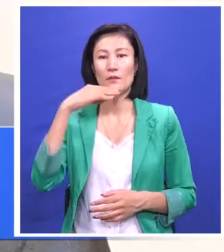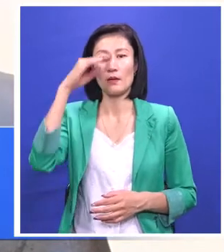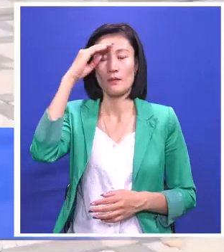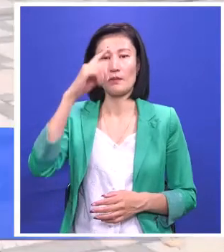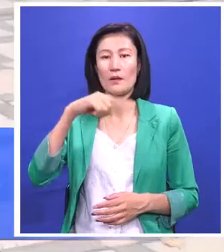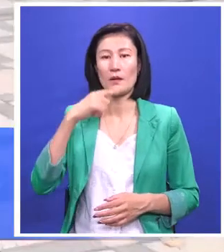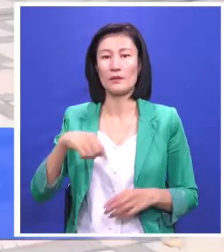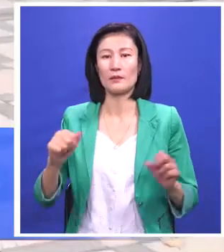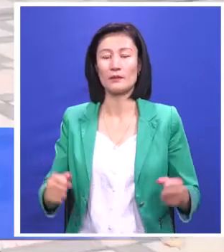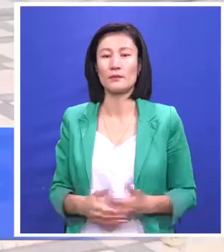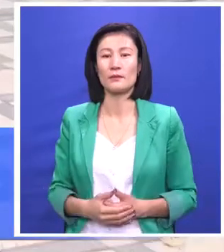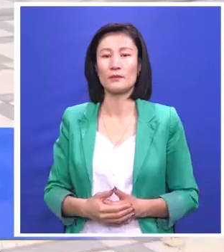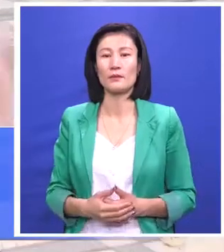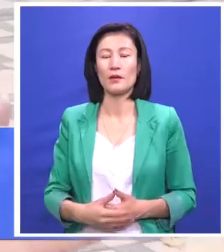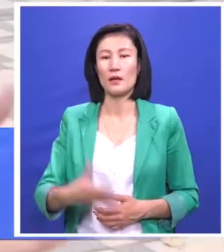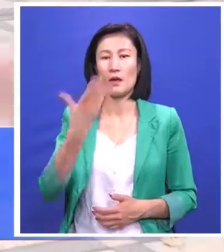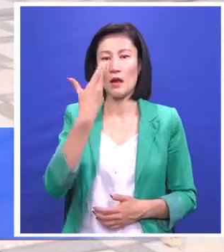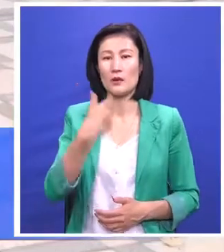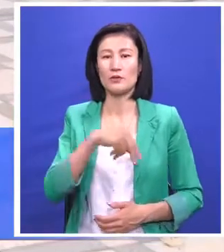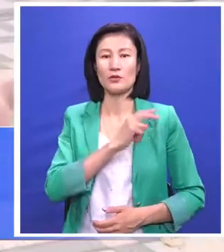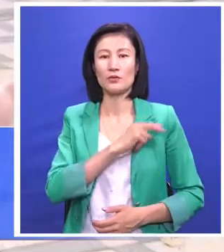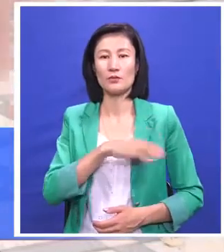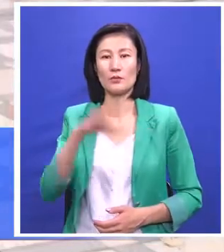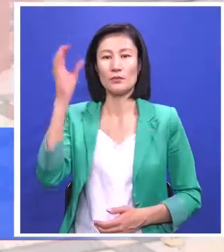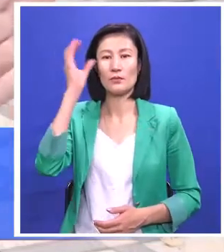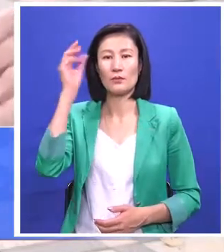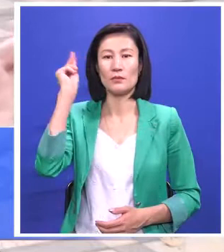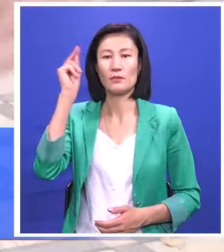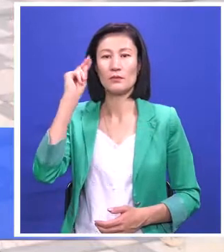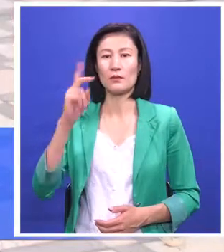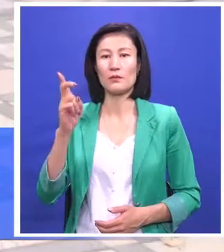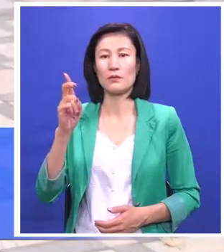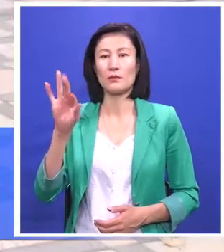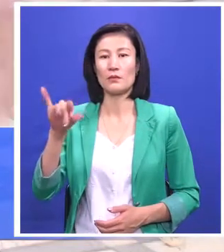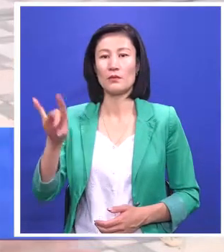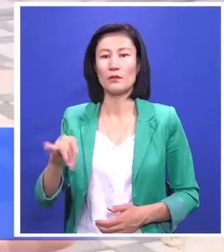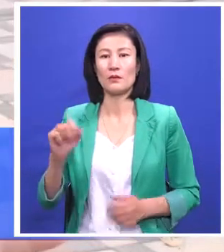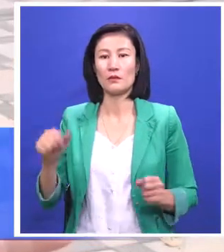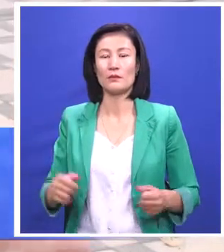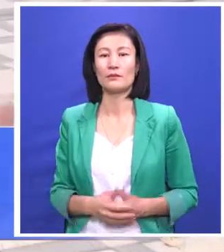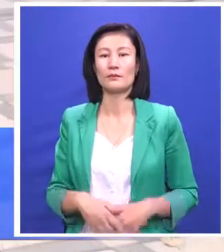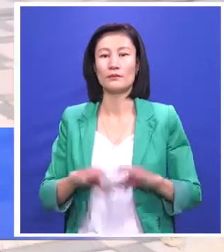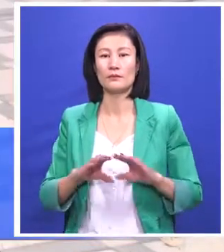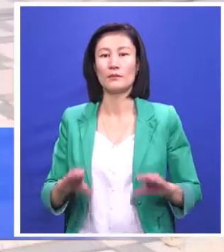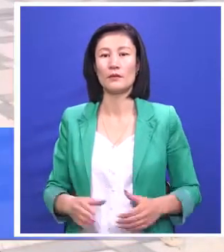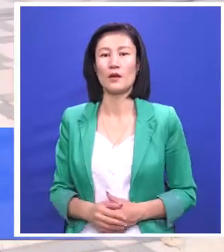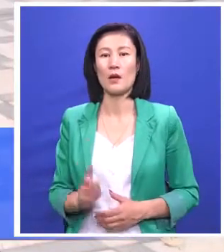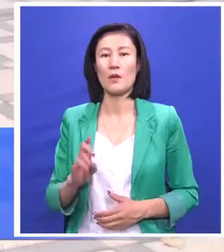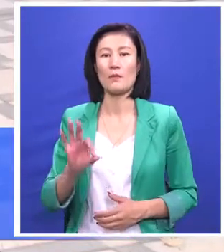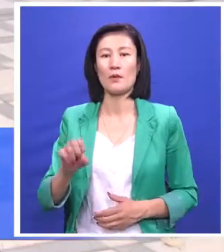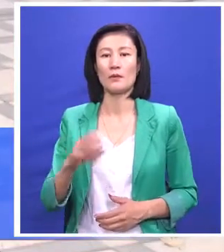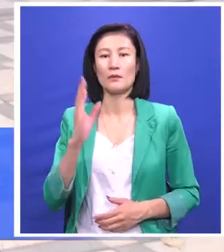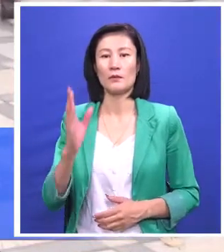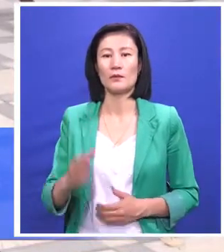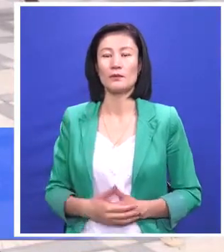айтқан, мені қаншама тірлік істейсіндер, білім бұлағы ғой мынау, білімді балдар оқысын, болашаққа өте